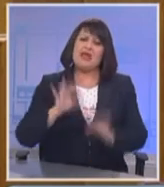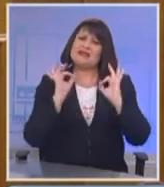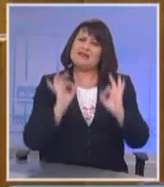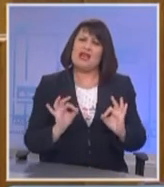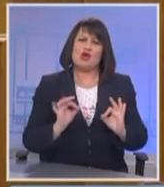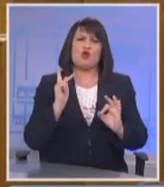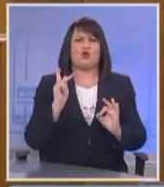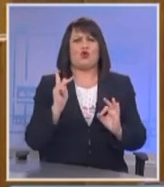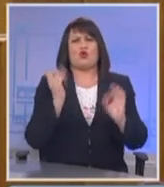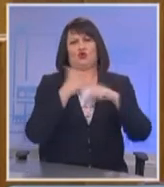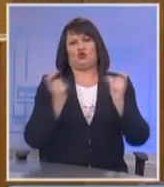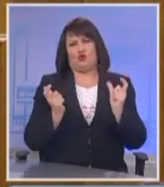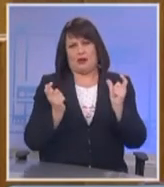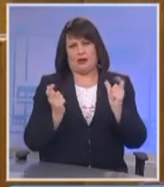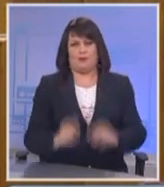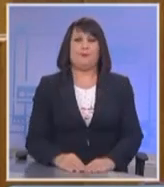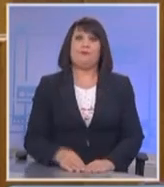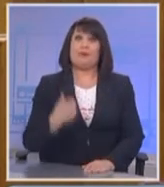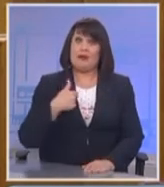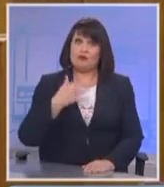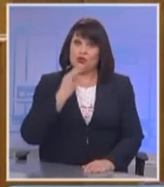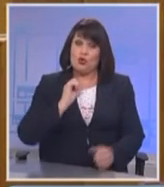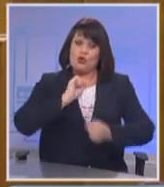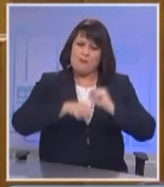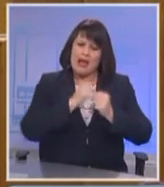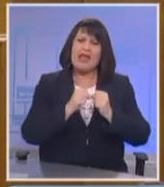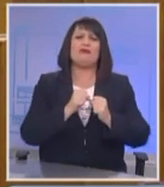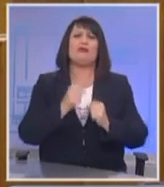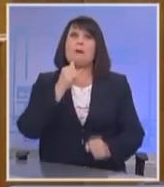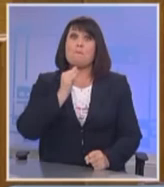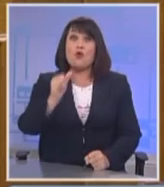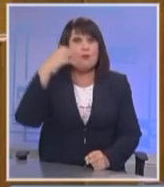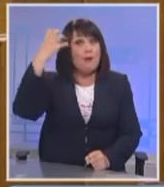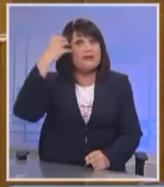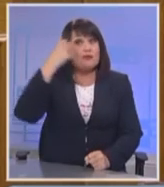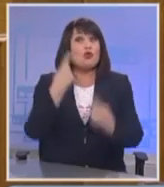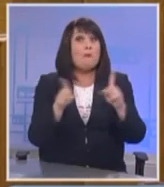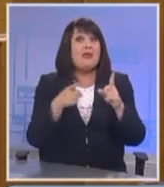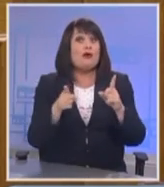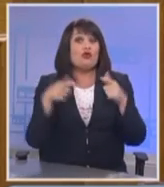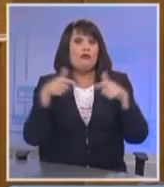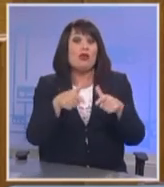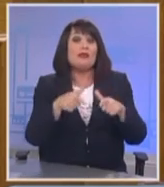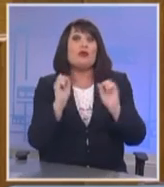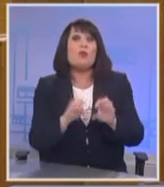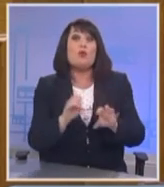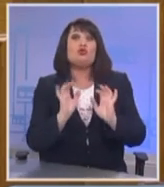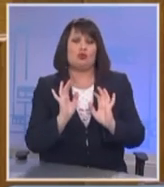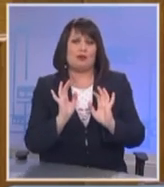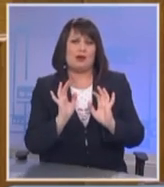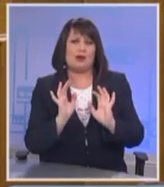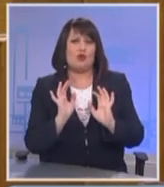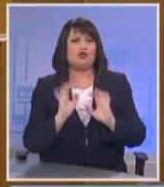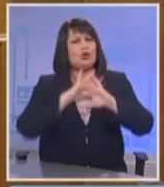κανονικά σχολεία. Γι' αυτό επίσης παλεύουμε για μόνιμο επιστημονικό, παιδαγωγικό, βοηθητικό προσωπικό σε όλες